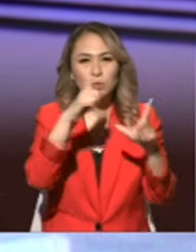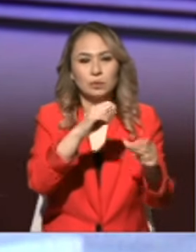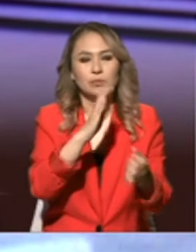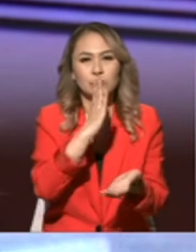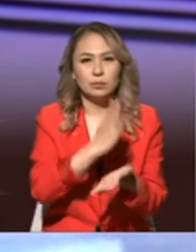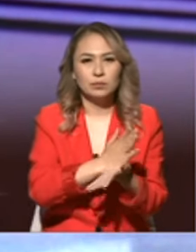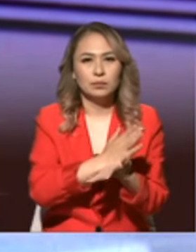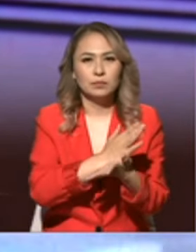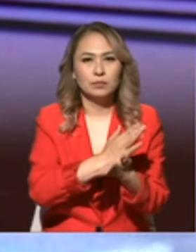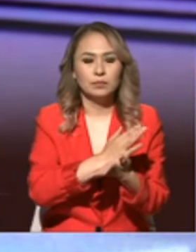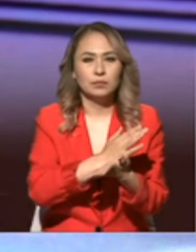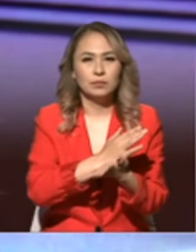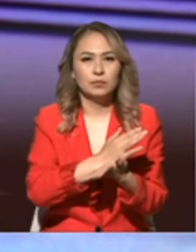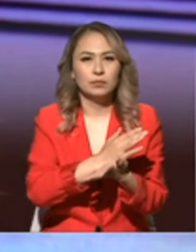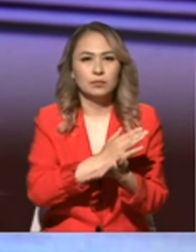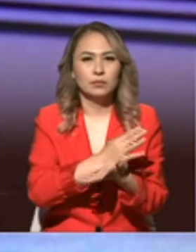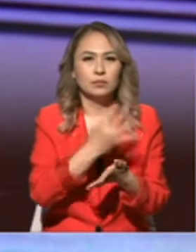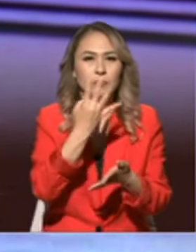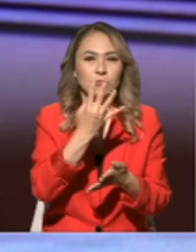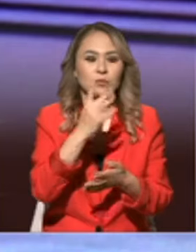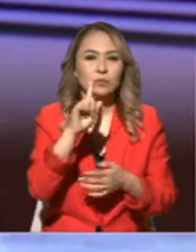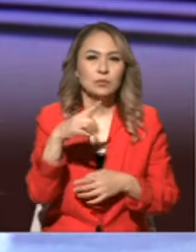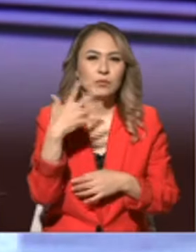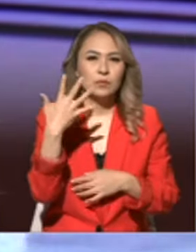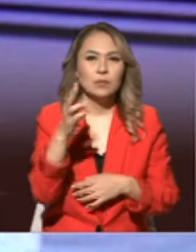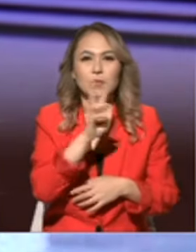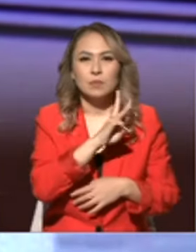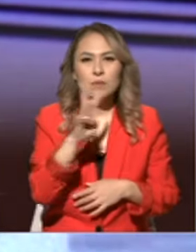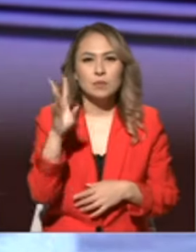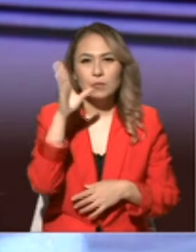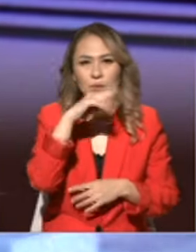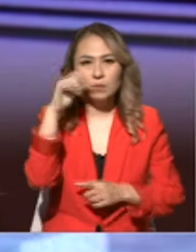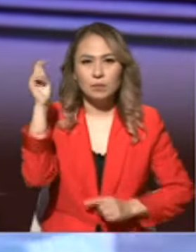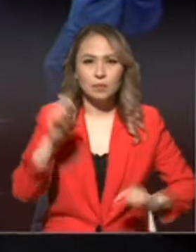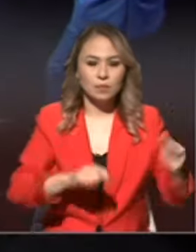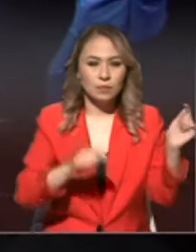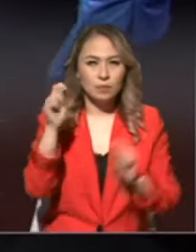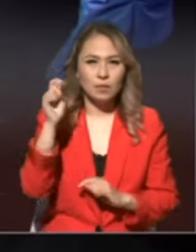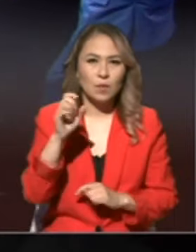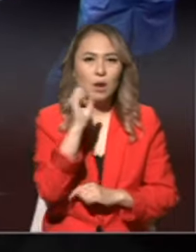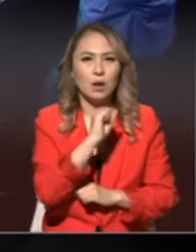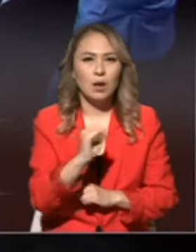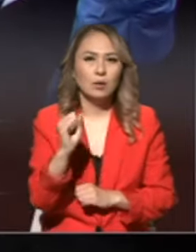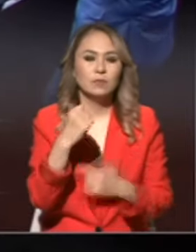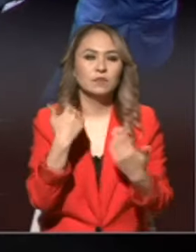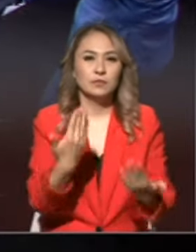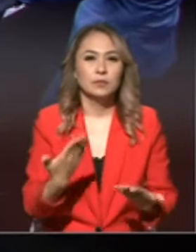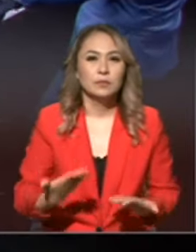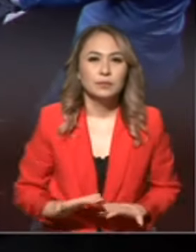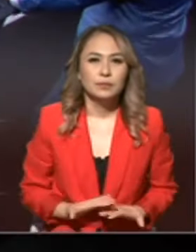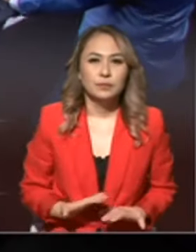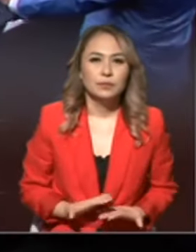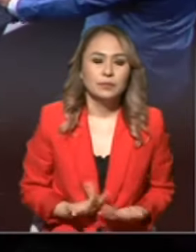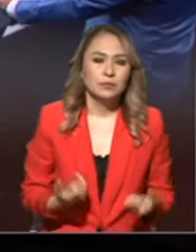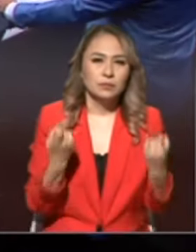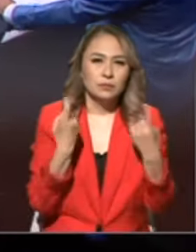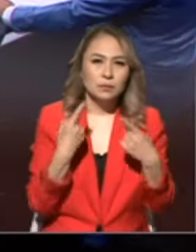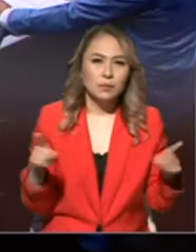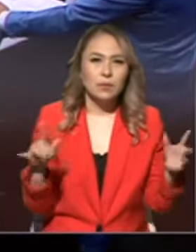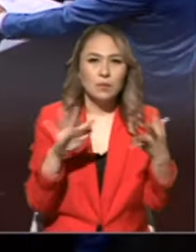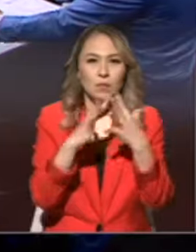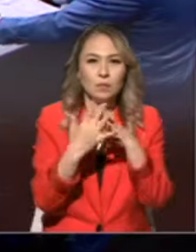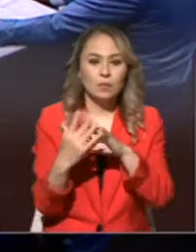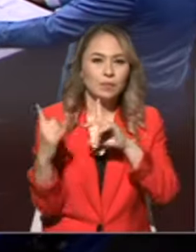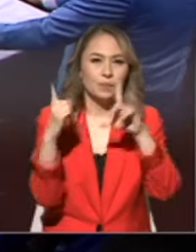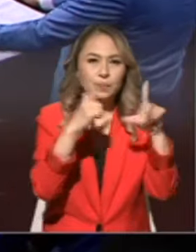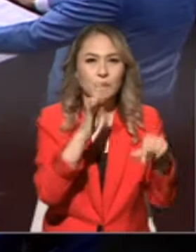жерге жаңағы 4,5 миллион адам келуі мүмкін деген әңгіме бар. Ал олардан басқа ауылдардан кетеді